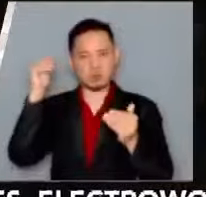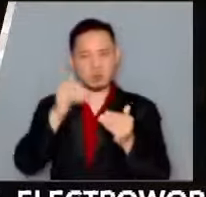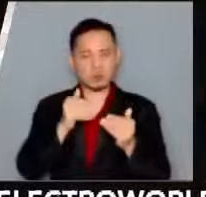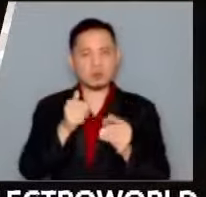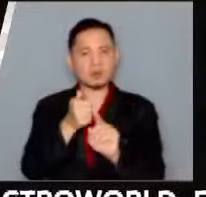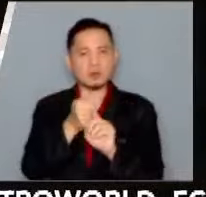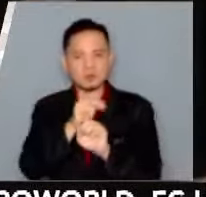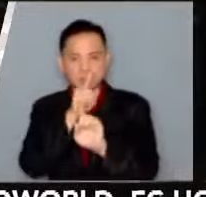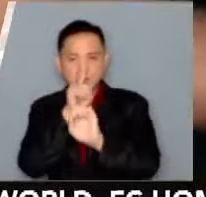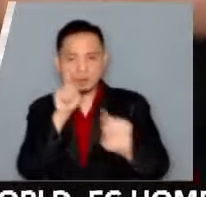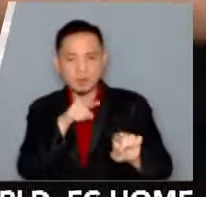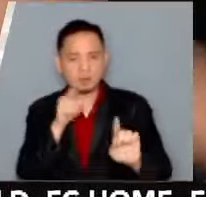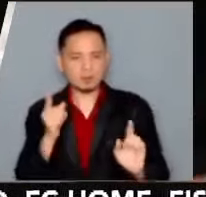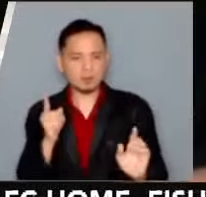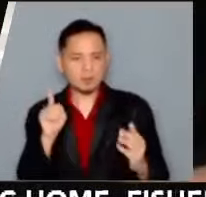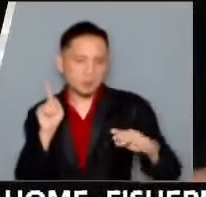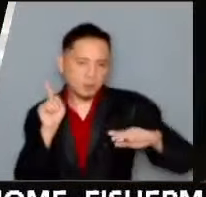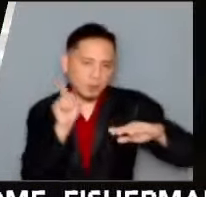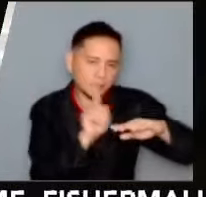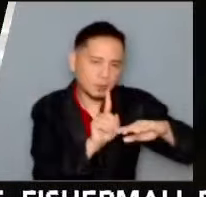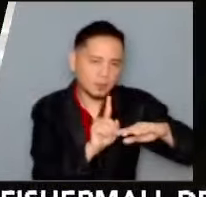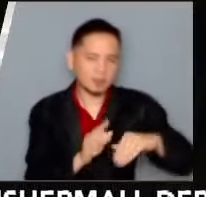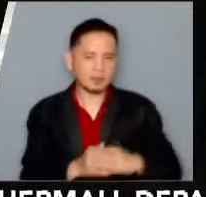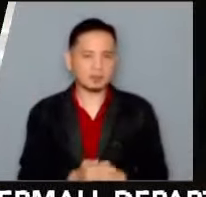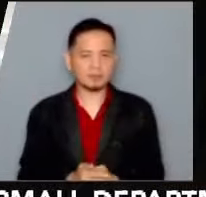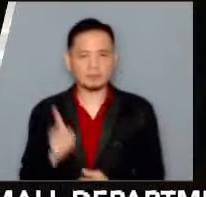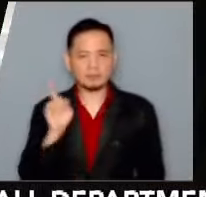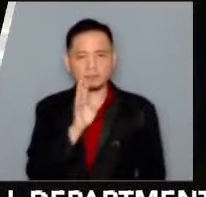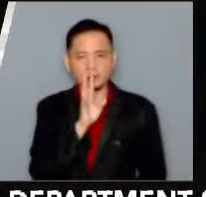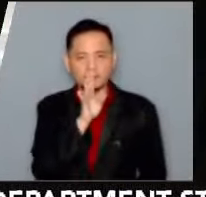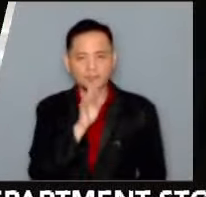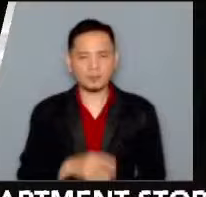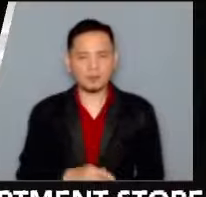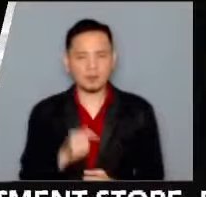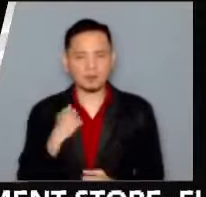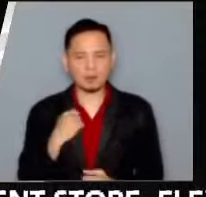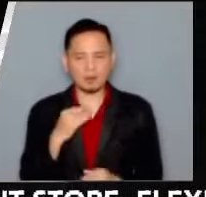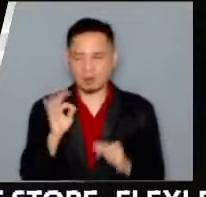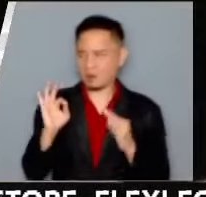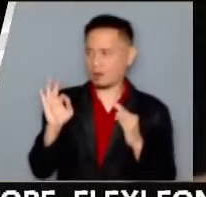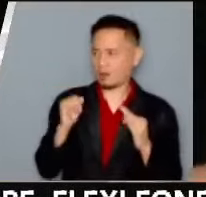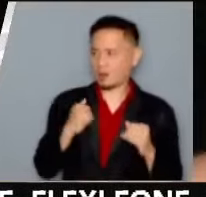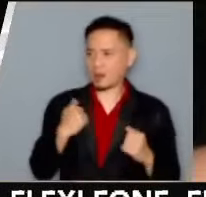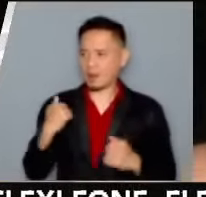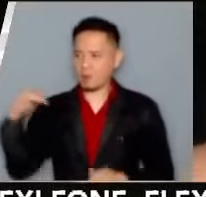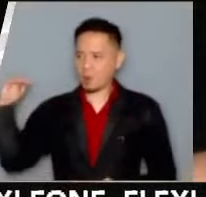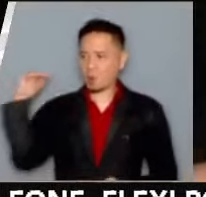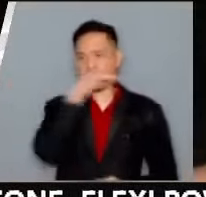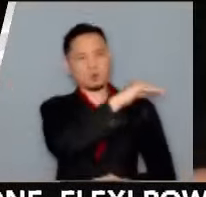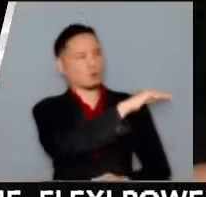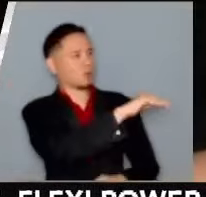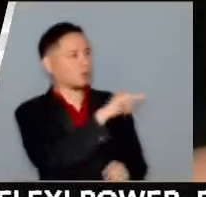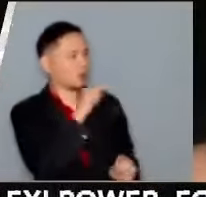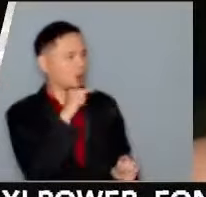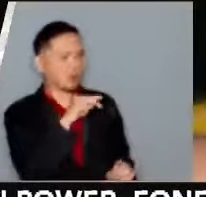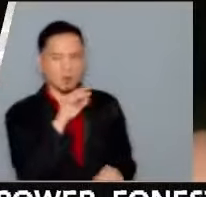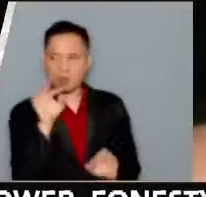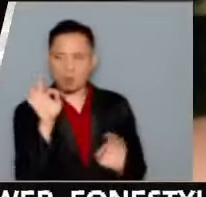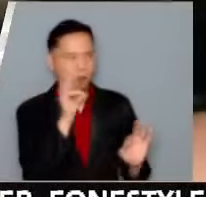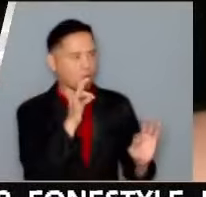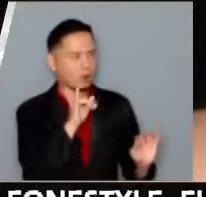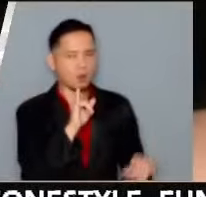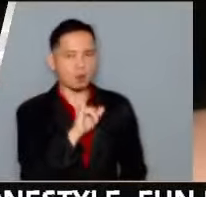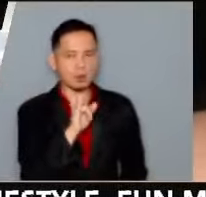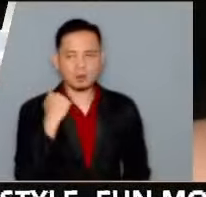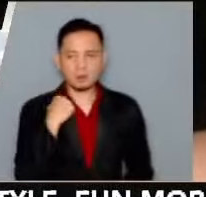Bigla na lang po akong tumalikod at nabigla rin ako na may tumawid ng sasakyan sa harapan ko eh. Kasi nakatalikod po ako sa